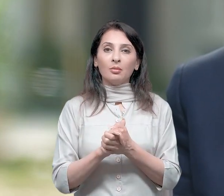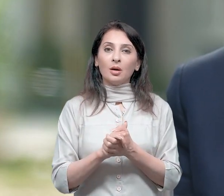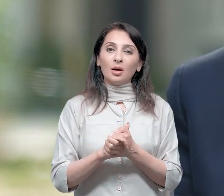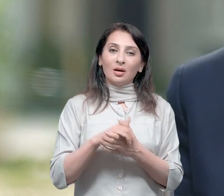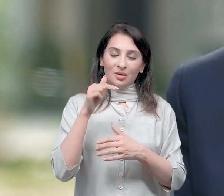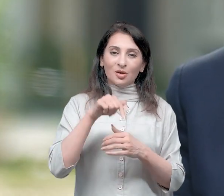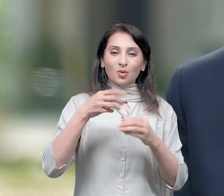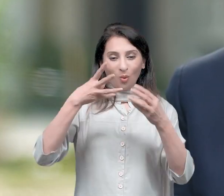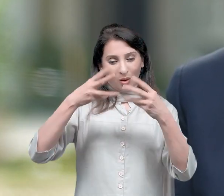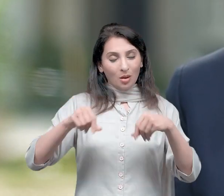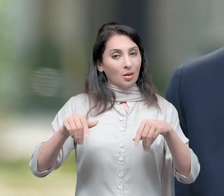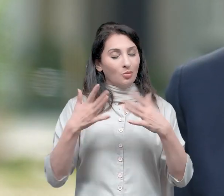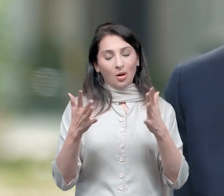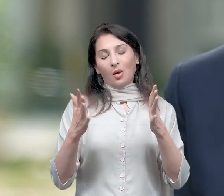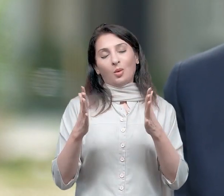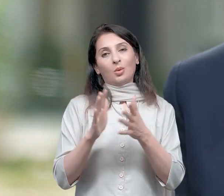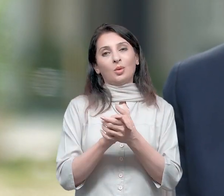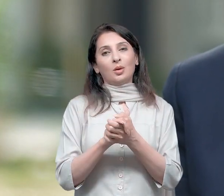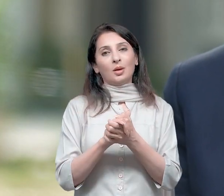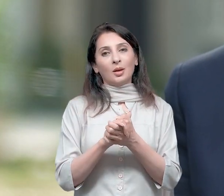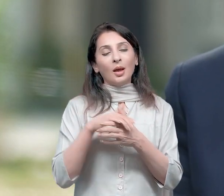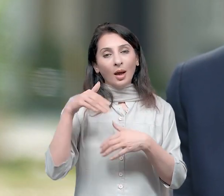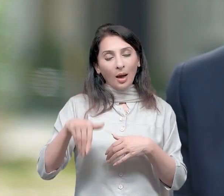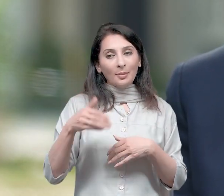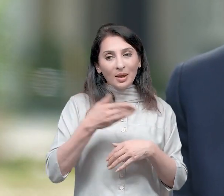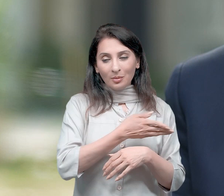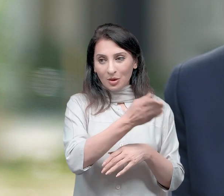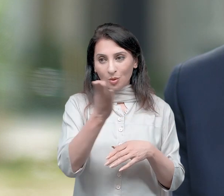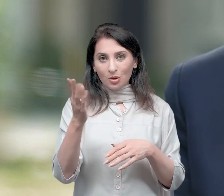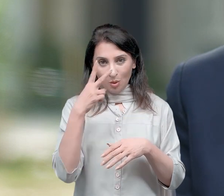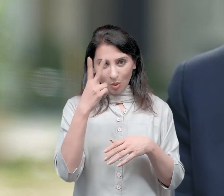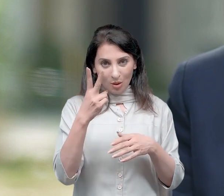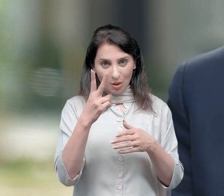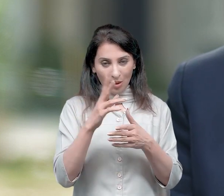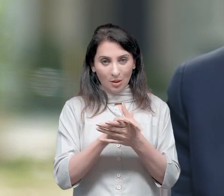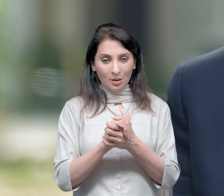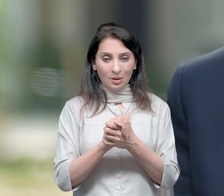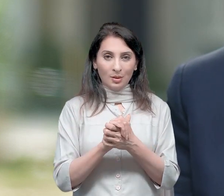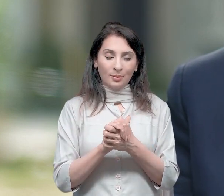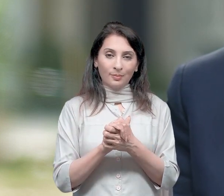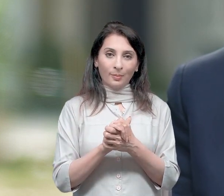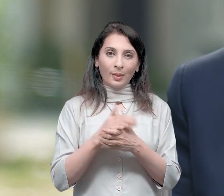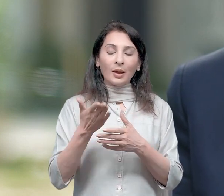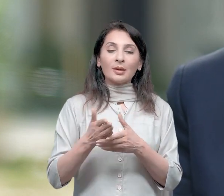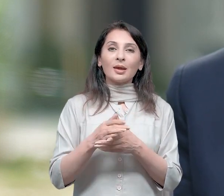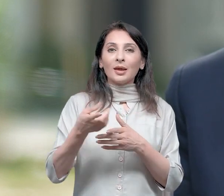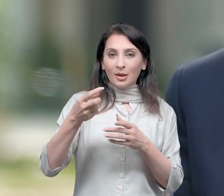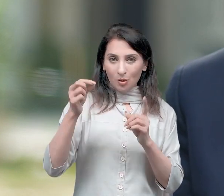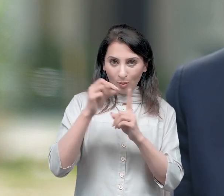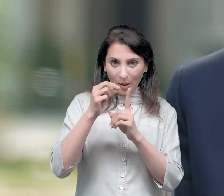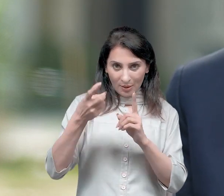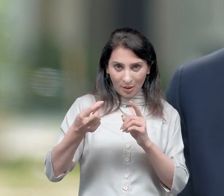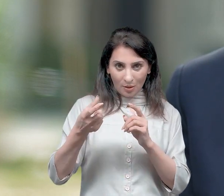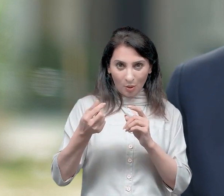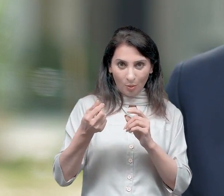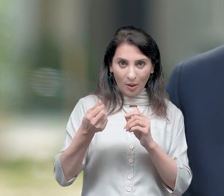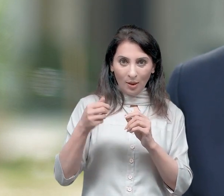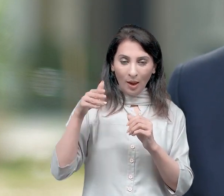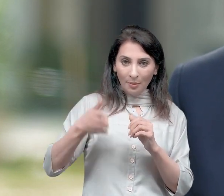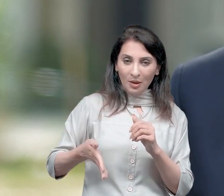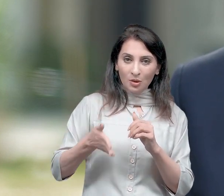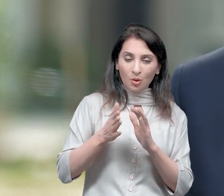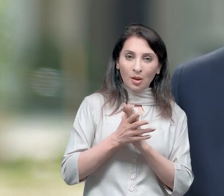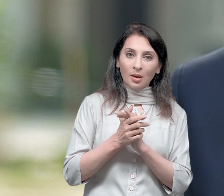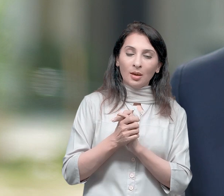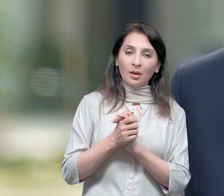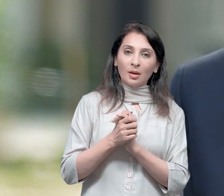اگر دیکھا جائے تو ہمارے ہاں کرنسی ابھی بھی جو ہے وہ سٹیبل نہیں ہوئی، اس